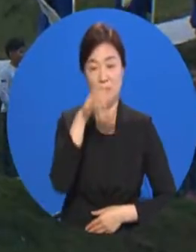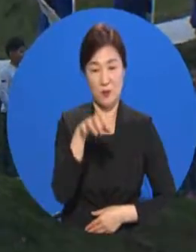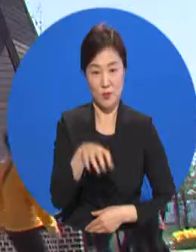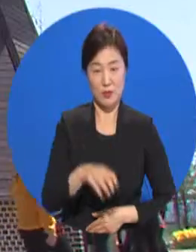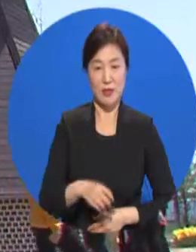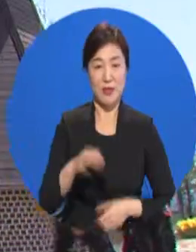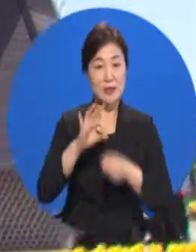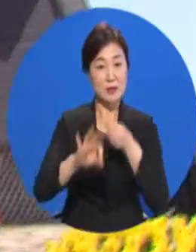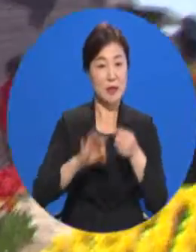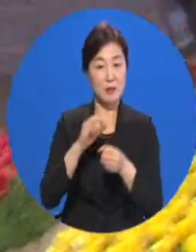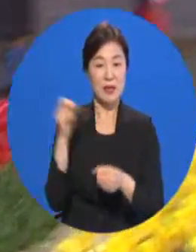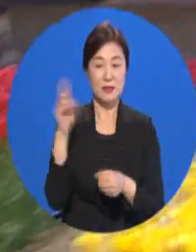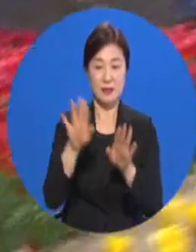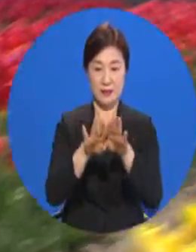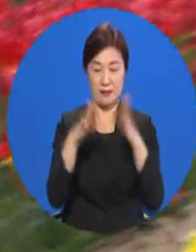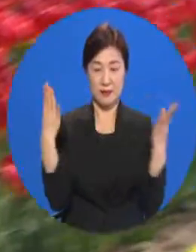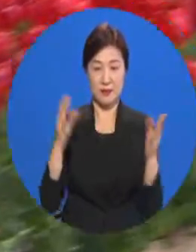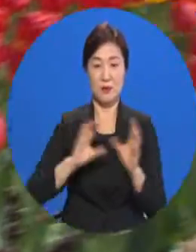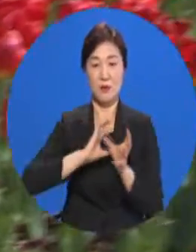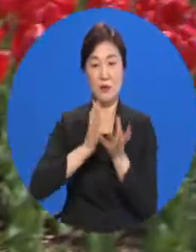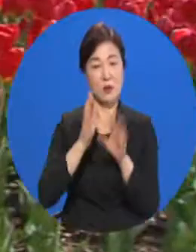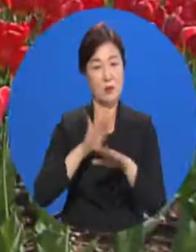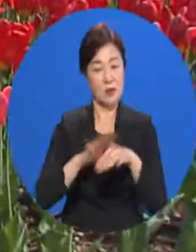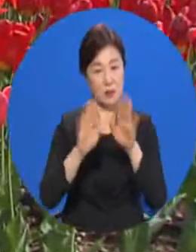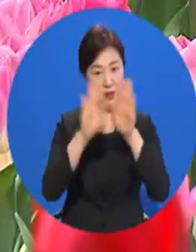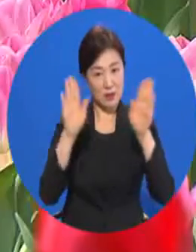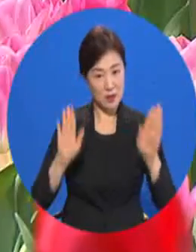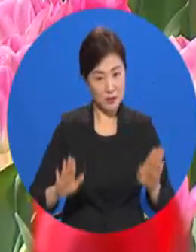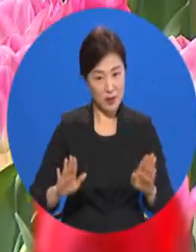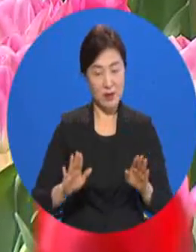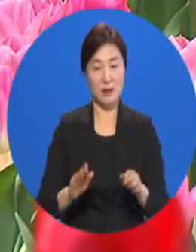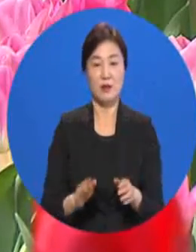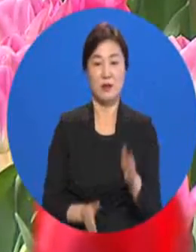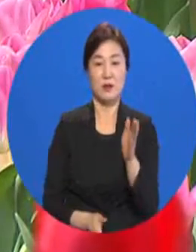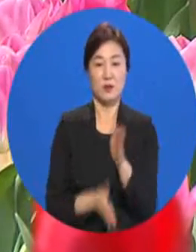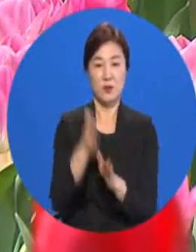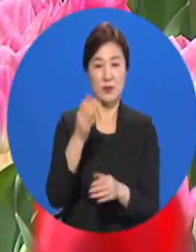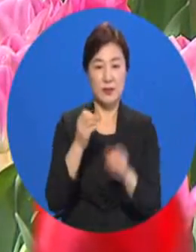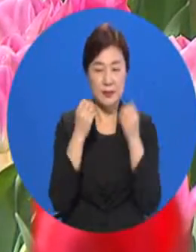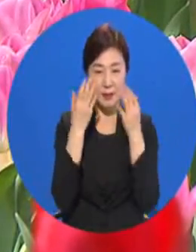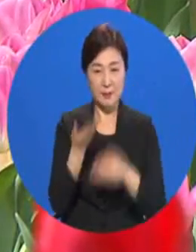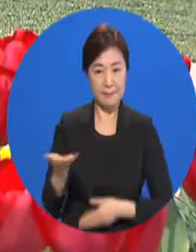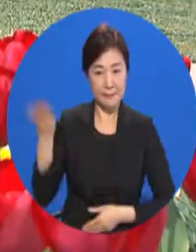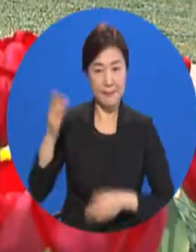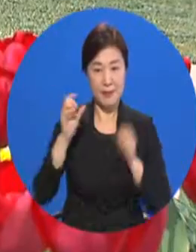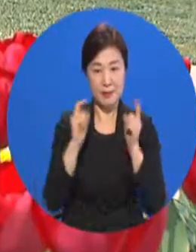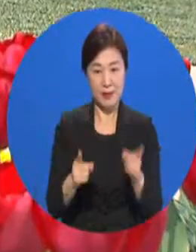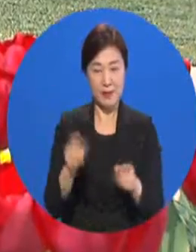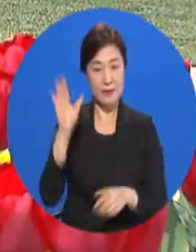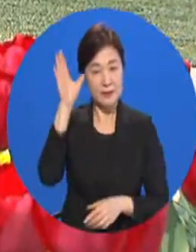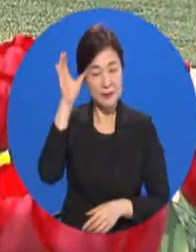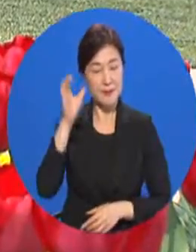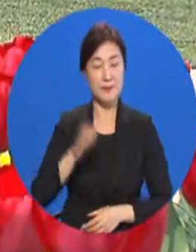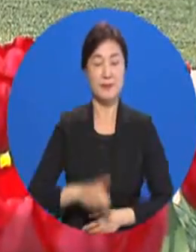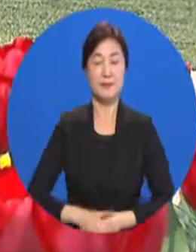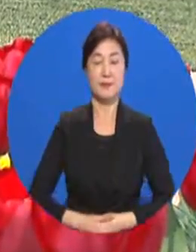다시 열리는 순천만 국제정원 박람회가 국가정원 도시의 새로운 분수령이 될 전망입니다. MBC 뉴스 박민주입니다.